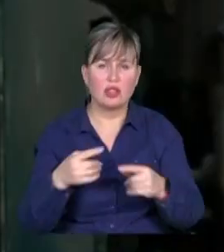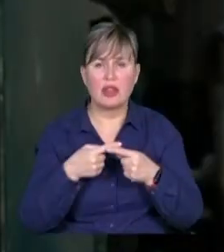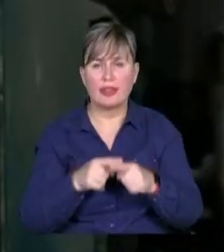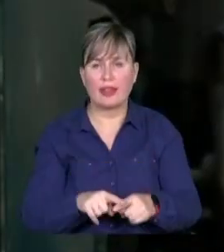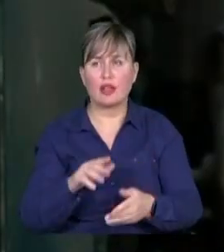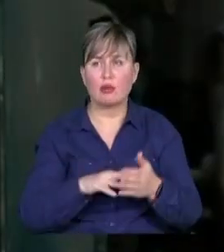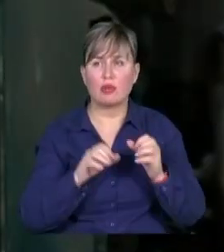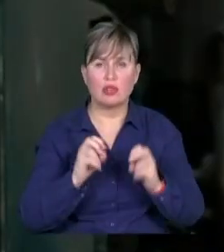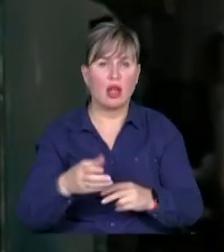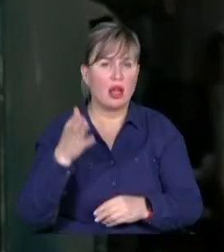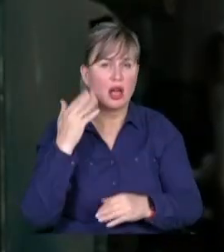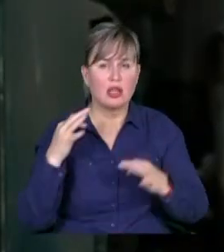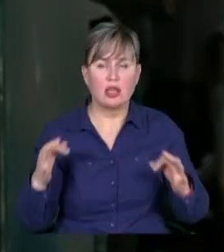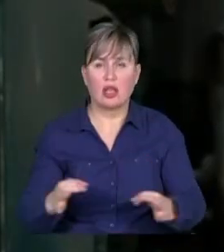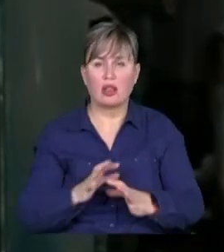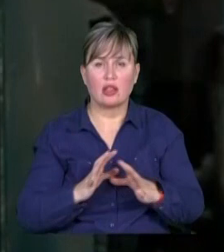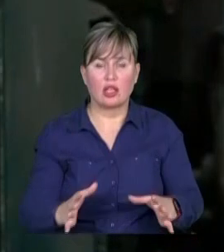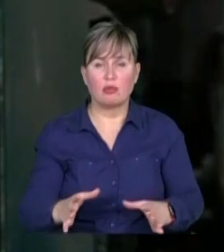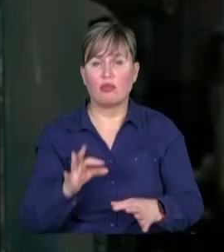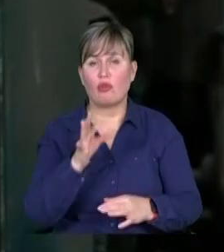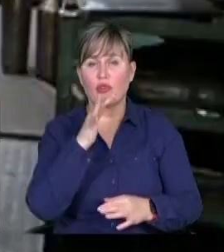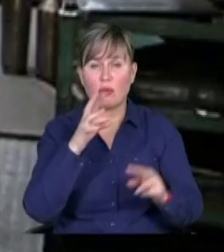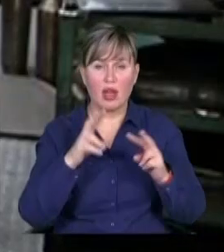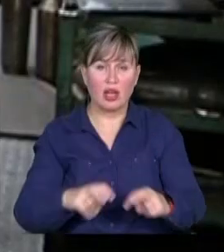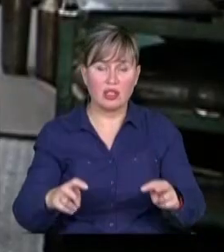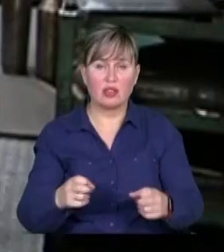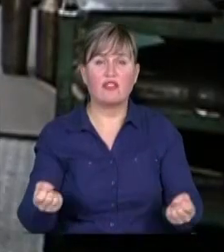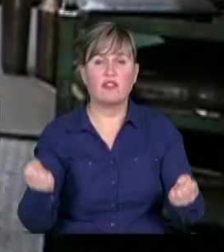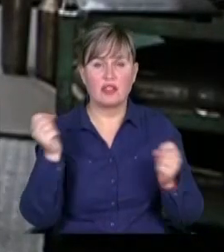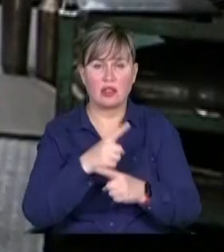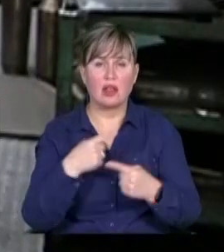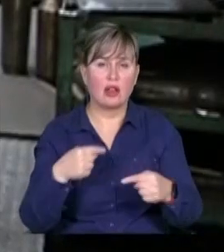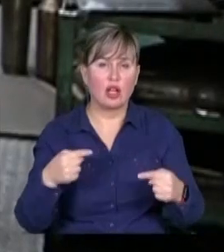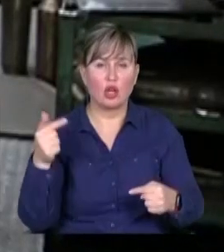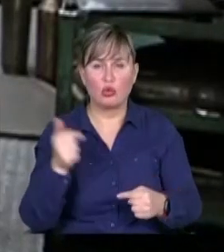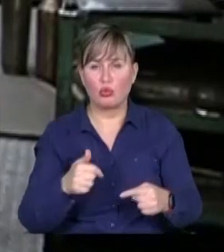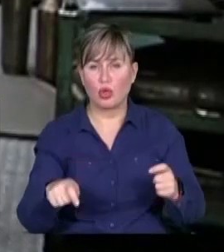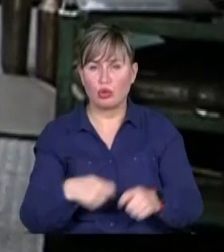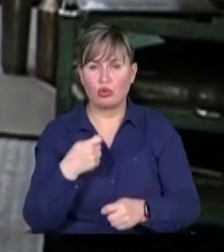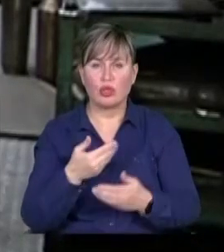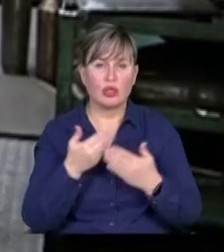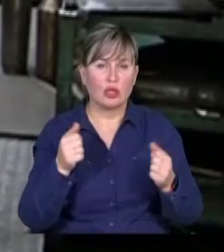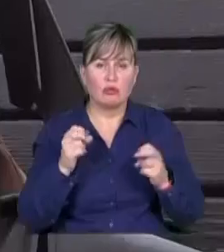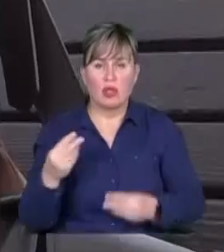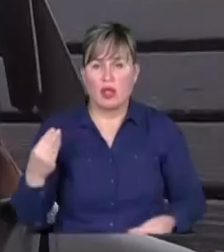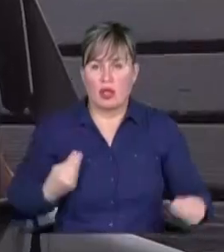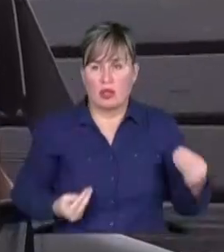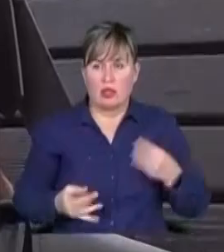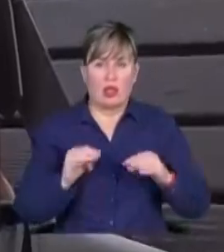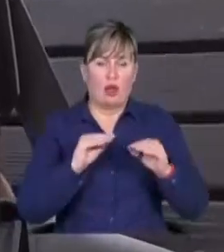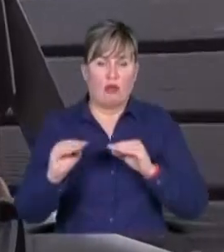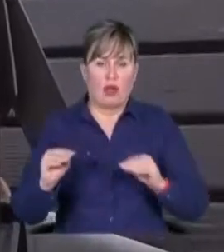безопасности, чего ранее никогда не было. К слову, во время расследований выявили ряд грубых нарушений – отсутствие спецодежды и